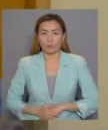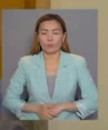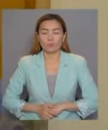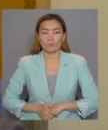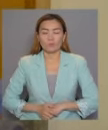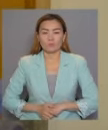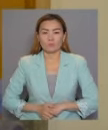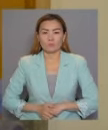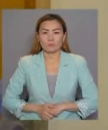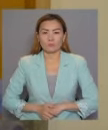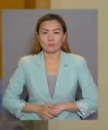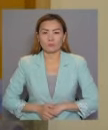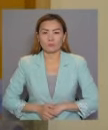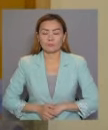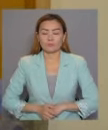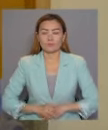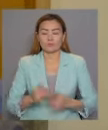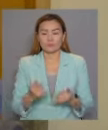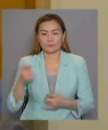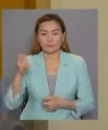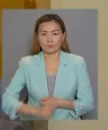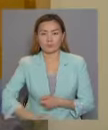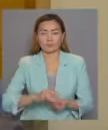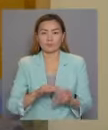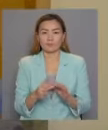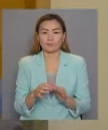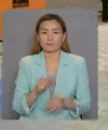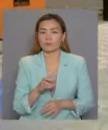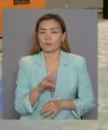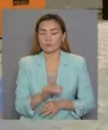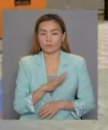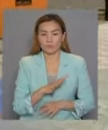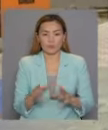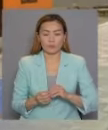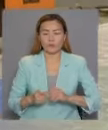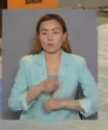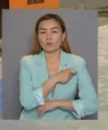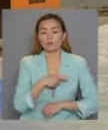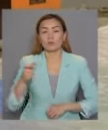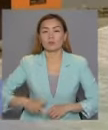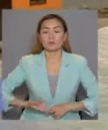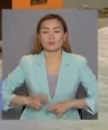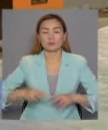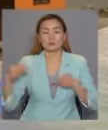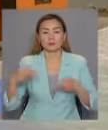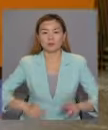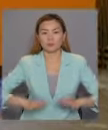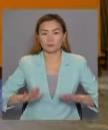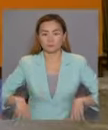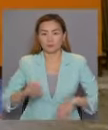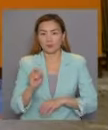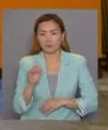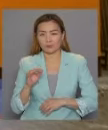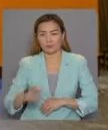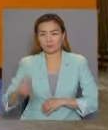болатынмын. Осы мына 2 мәселемен негізінен осы елге келген болатынмын. Парламент мәжілісінің депутаты осы іссапар барысында әкімдік